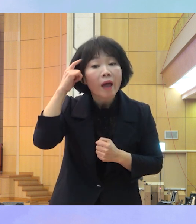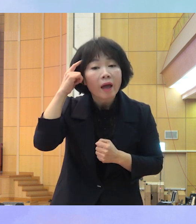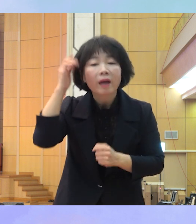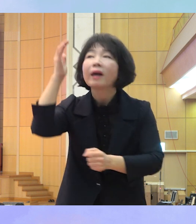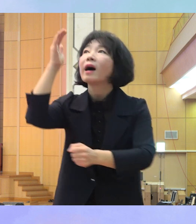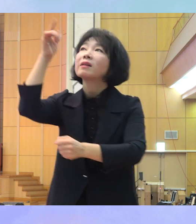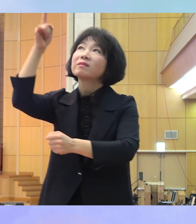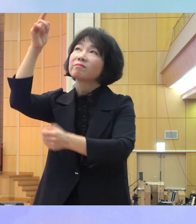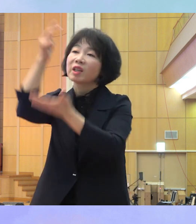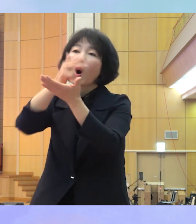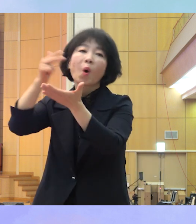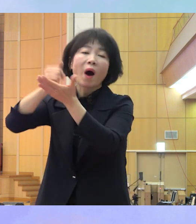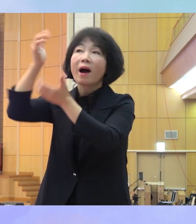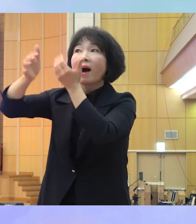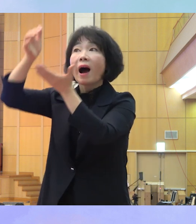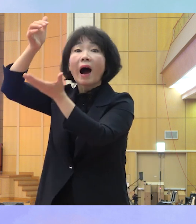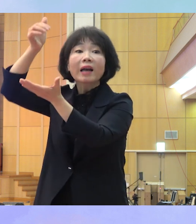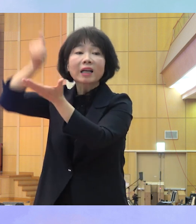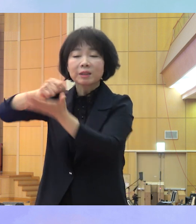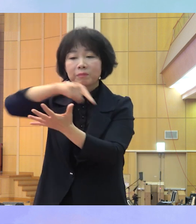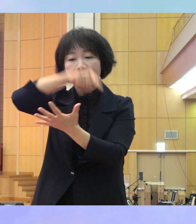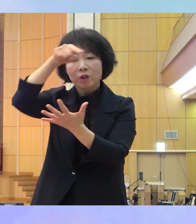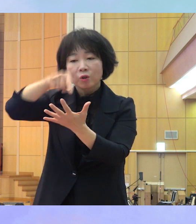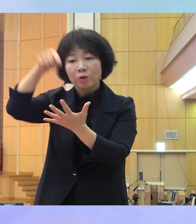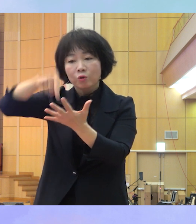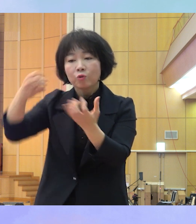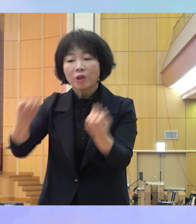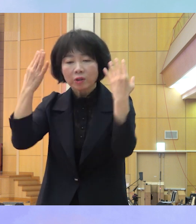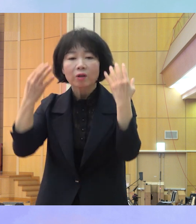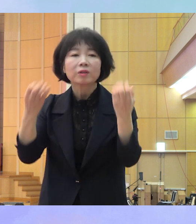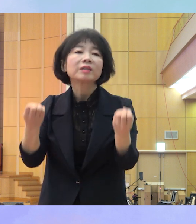여호와의 유월절 제사라.